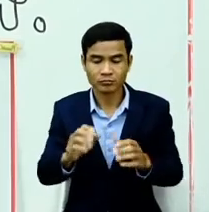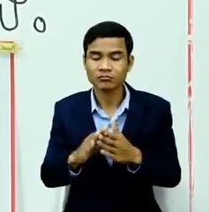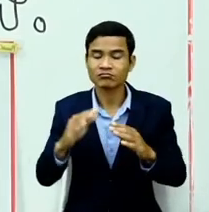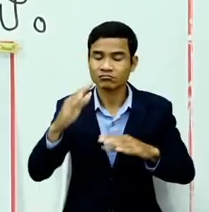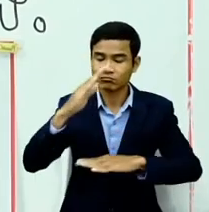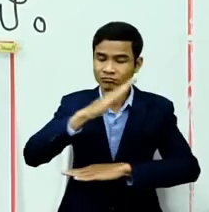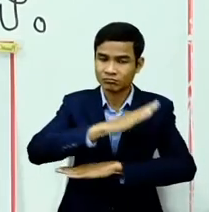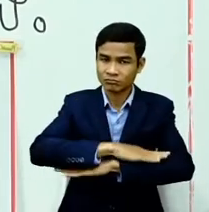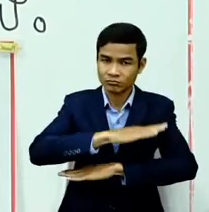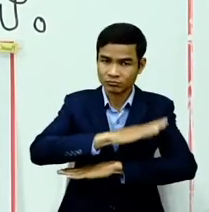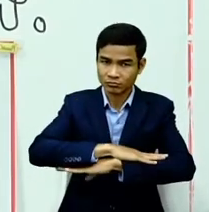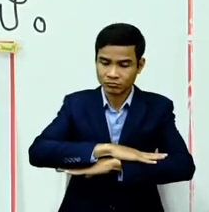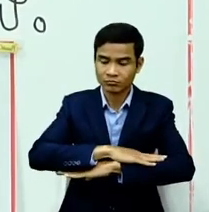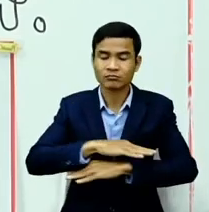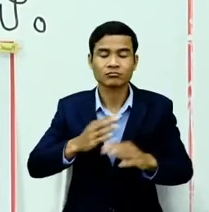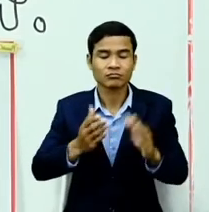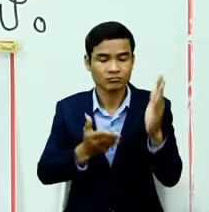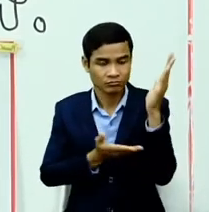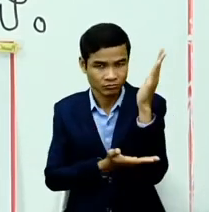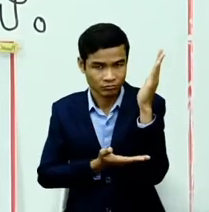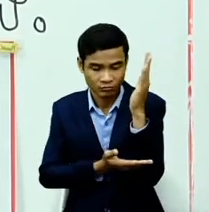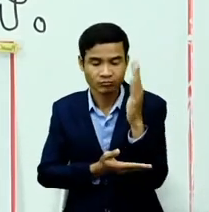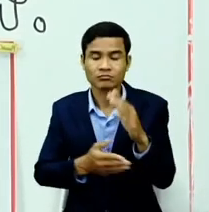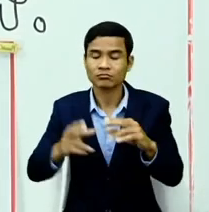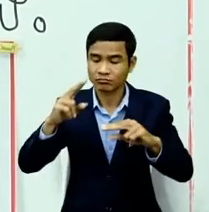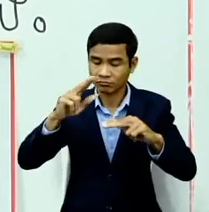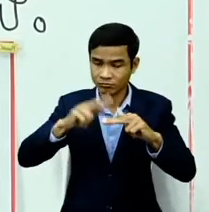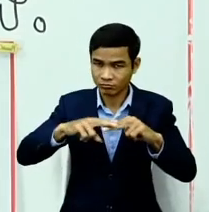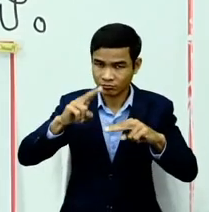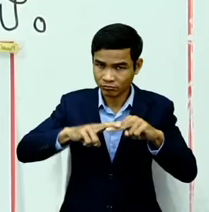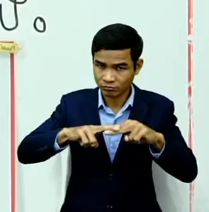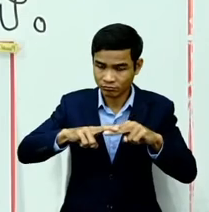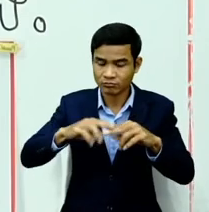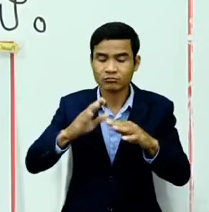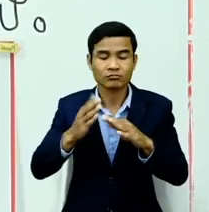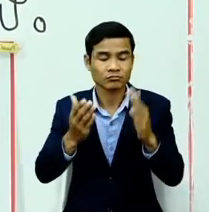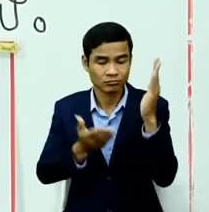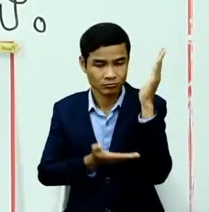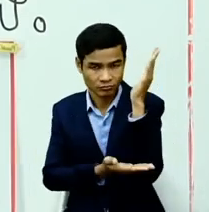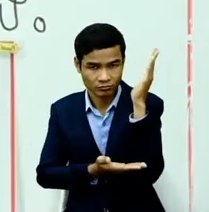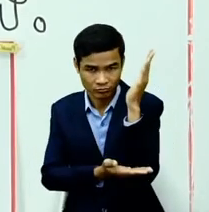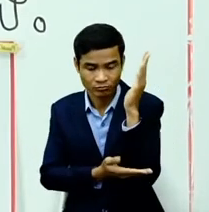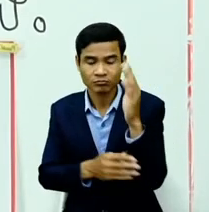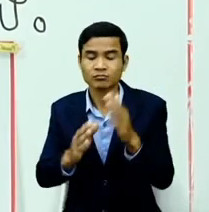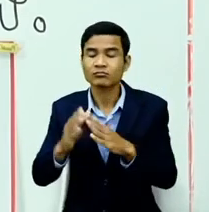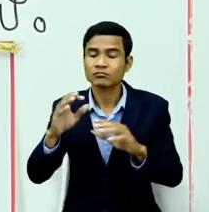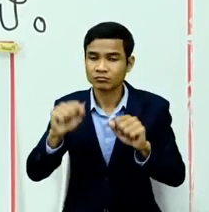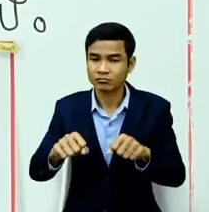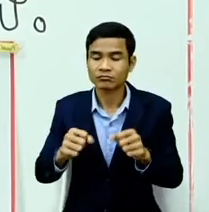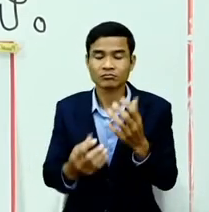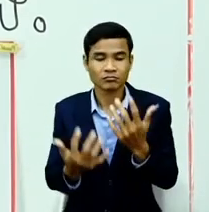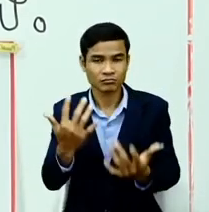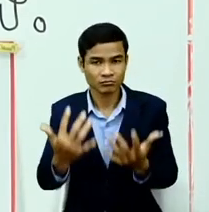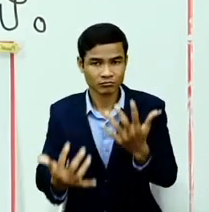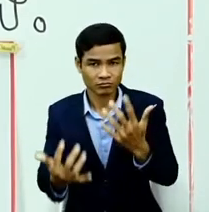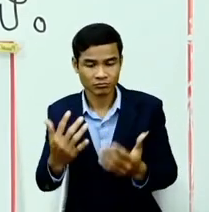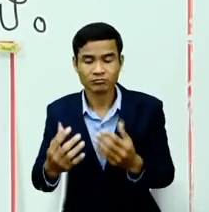អាឈើធ្វើកៅអីចាអាអស់ដើម្បីទុកដុតចាធ្វើម្ហូបឬក៏ចំអិនម្ហូ